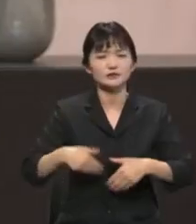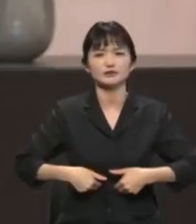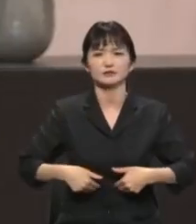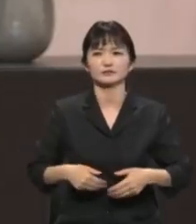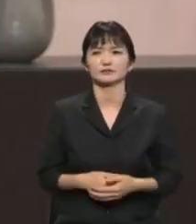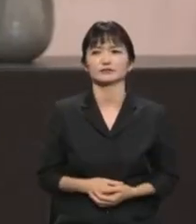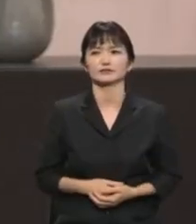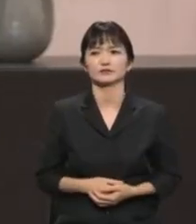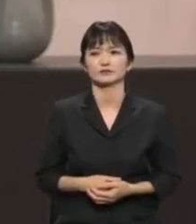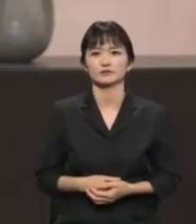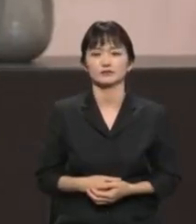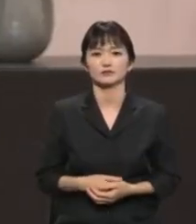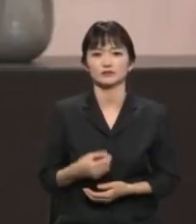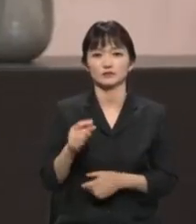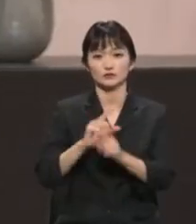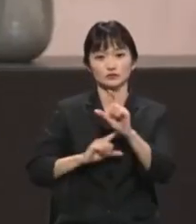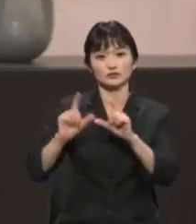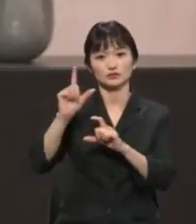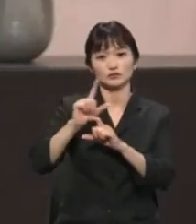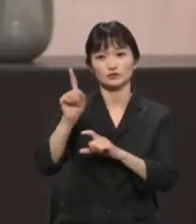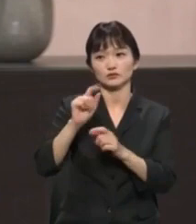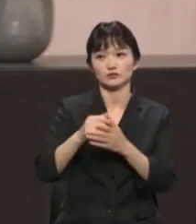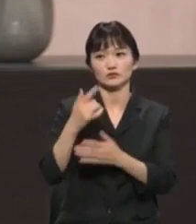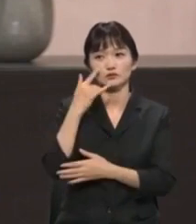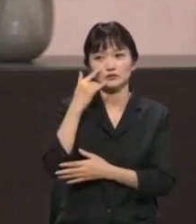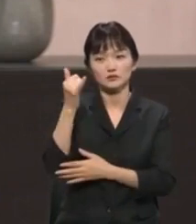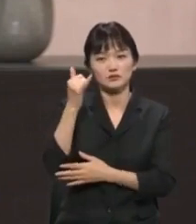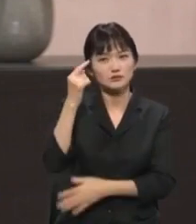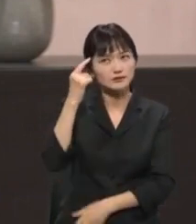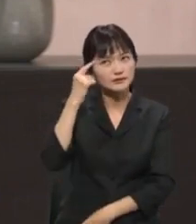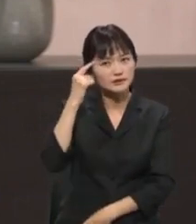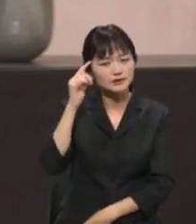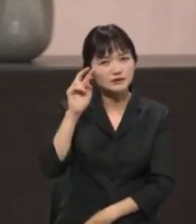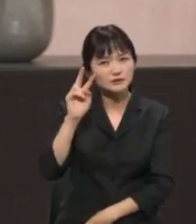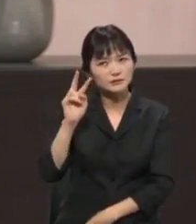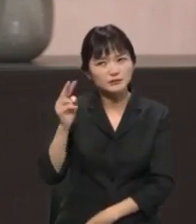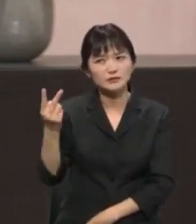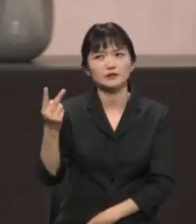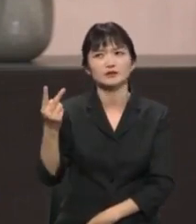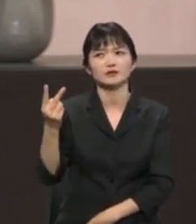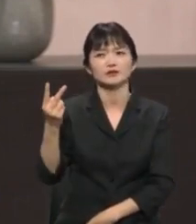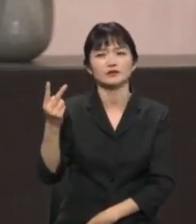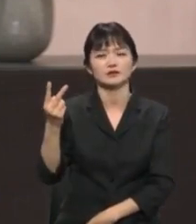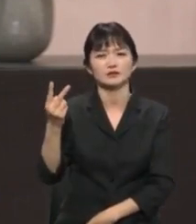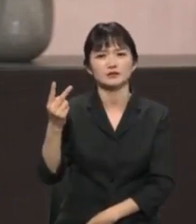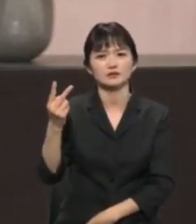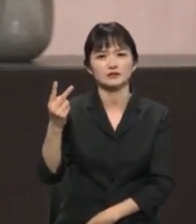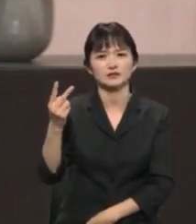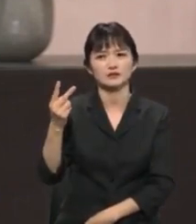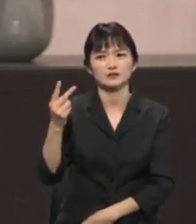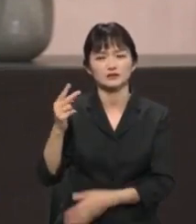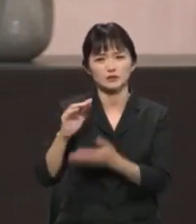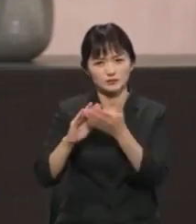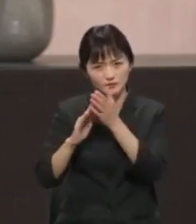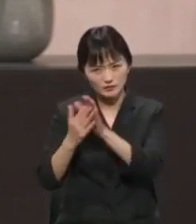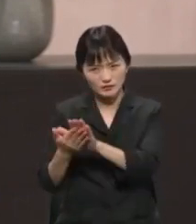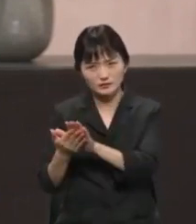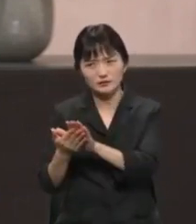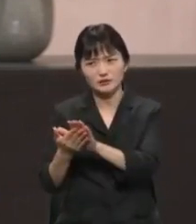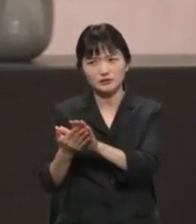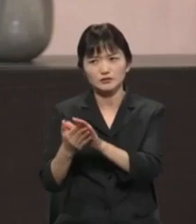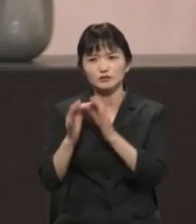같이 개선되었으면 좋겠다는 생각이 들었던게 학부모들에 대한 인식의 어떤 변화를 일으켜 줄 수 있는 것들에 대한 노력이 필요하다고